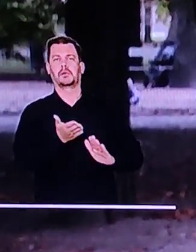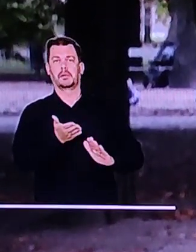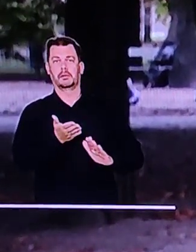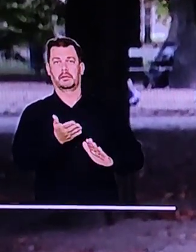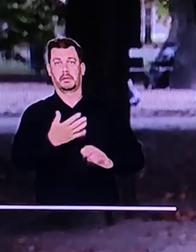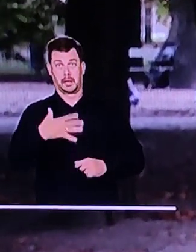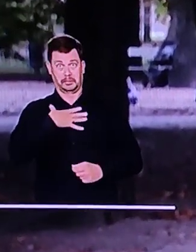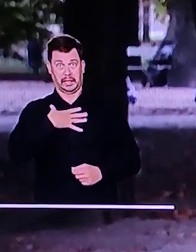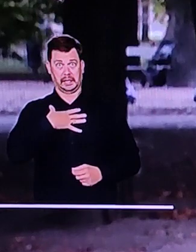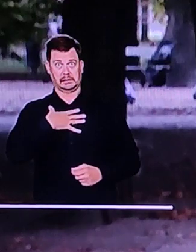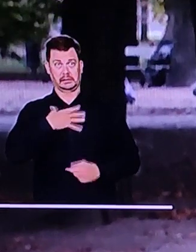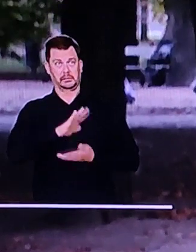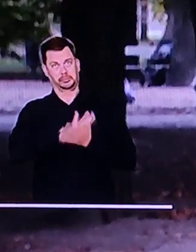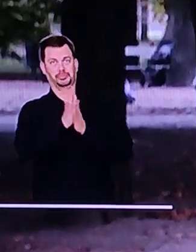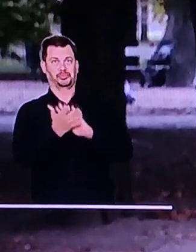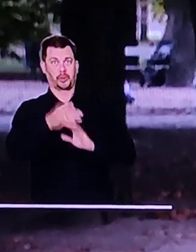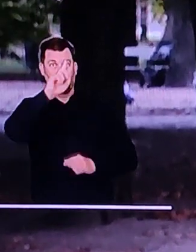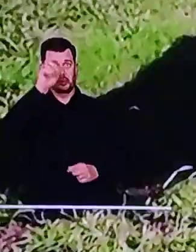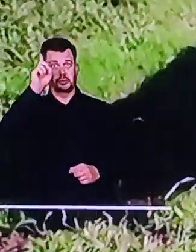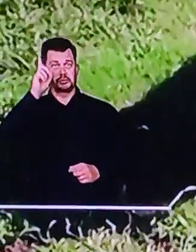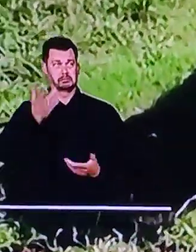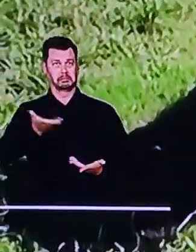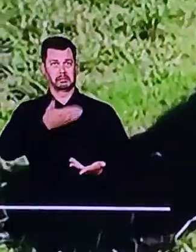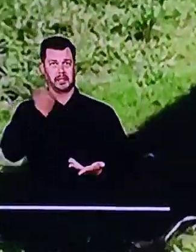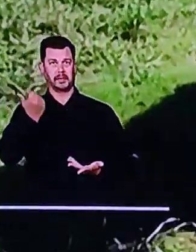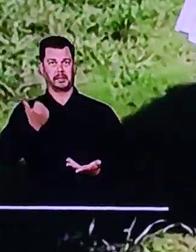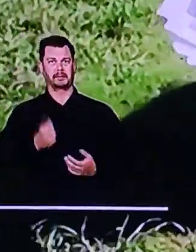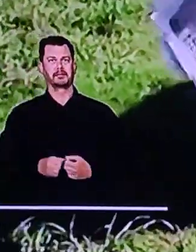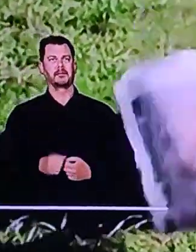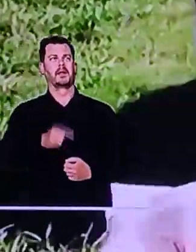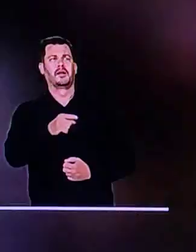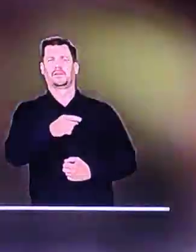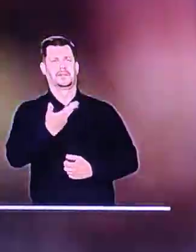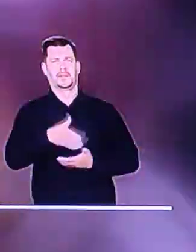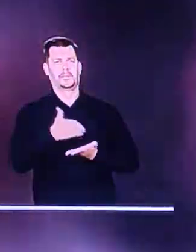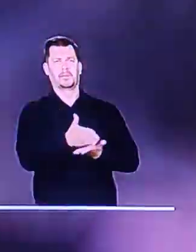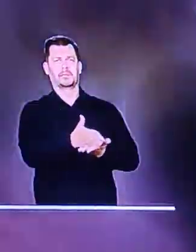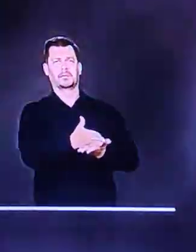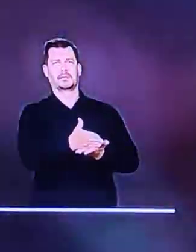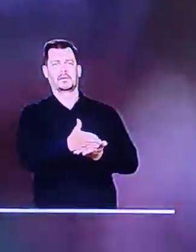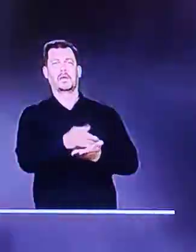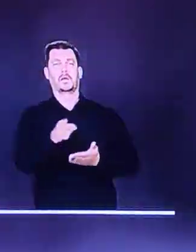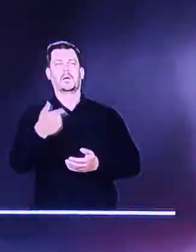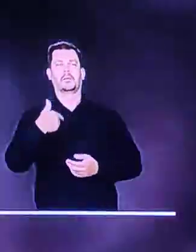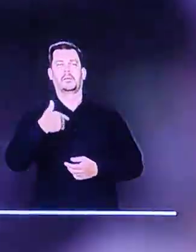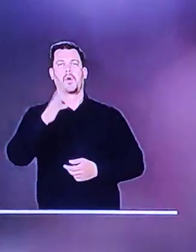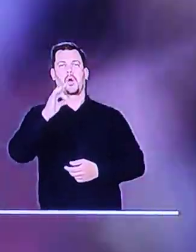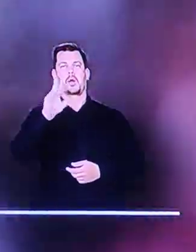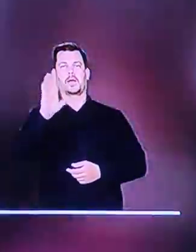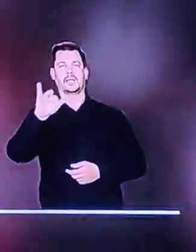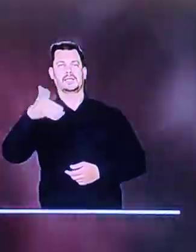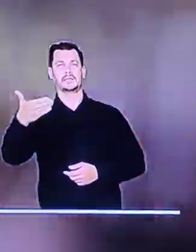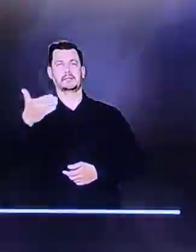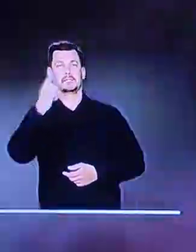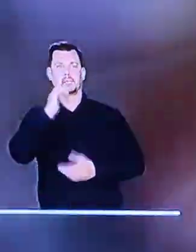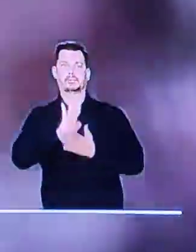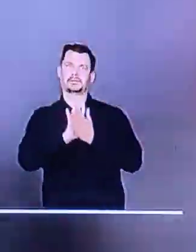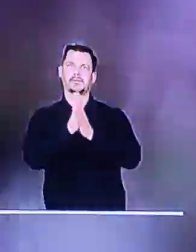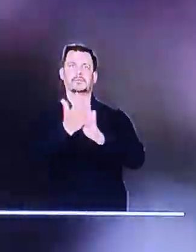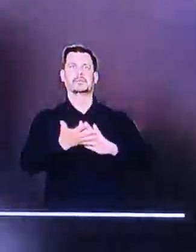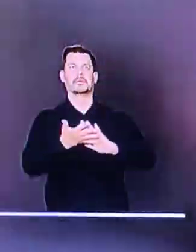Psów identyfikujących się jako ludzi wszak nie widziano. Tu już weterynarz nie pomoże. Wokeizm, pięknie nazywany ideologią przebudzenia